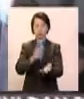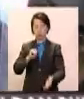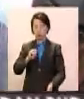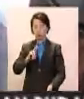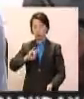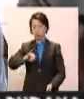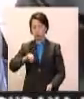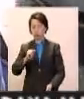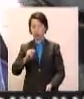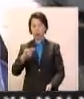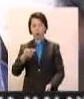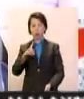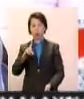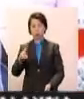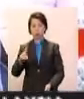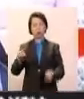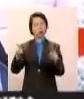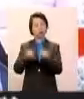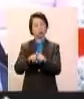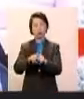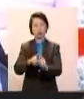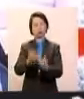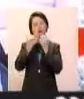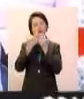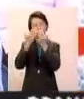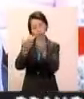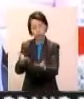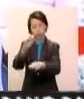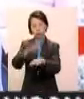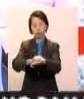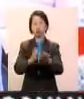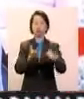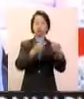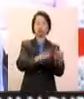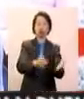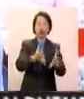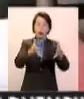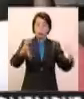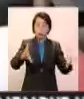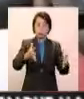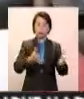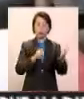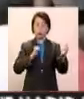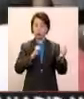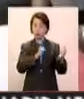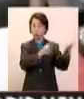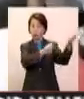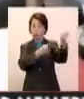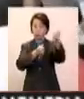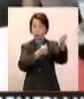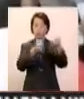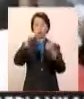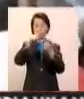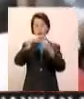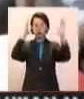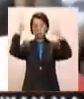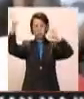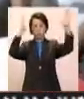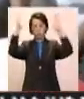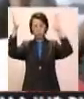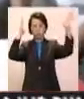Yusof Rawa berkata, ia sebagai suatu penghargaan ke atas pengorbanan besar anggota bomba itu kepada negara.